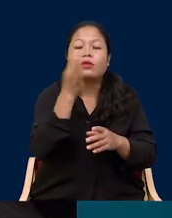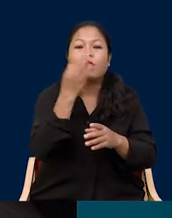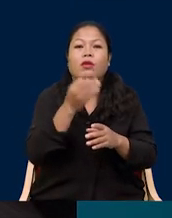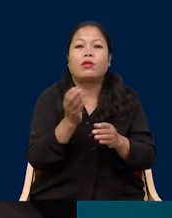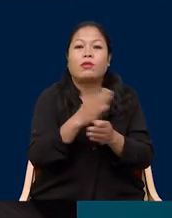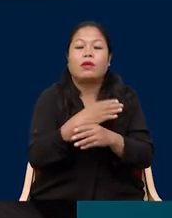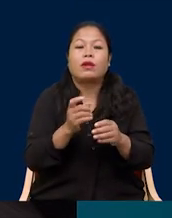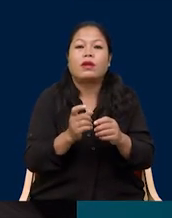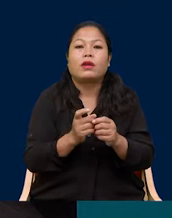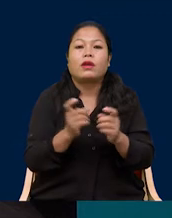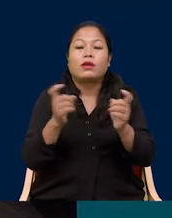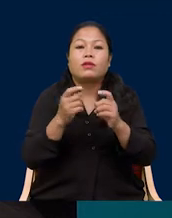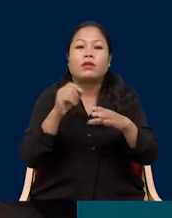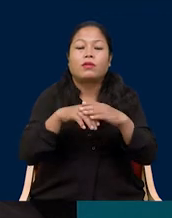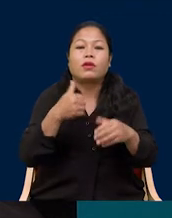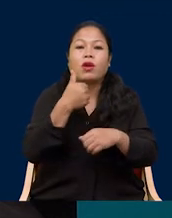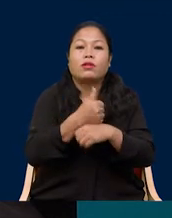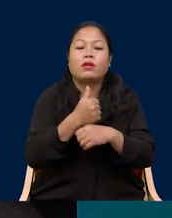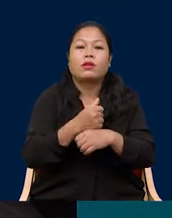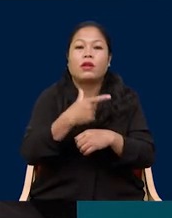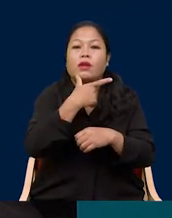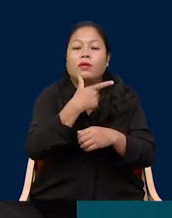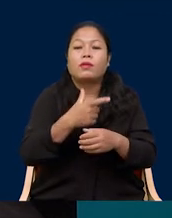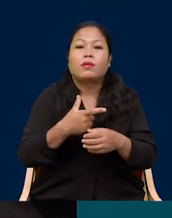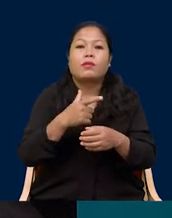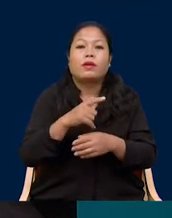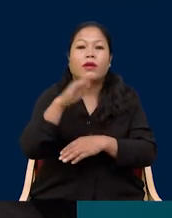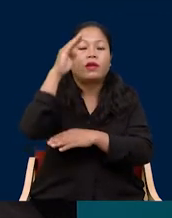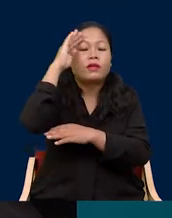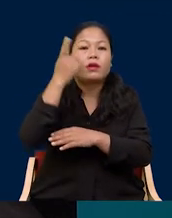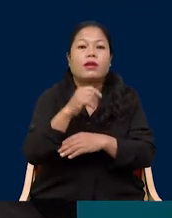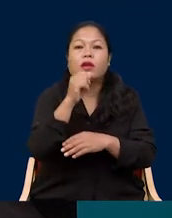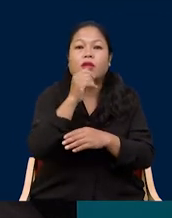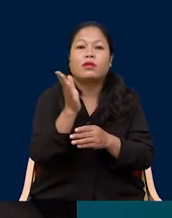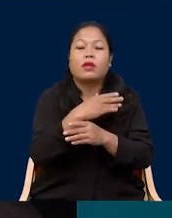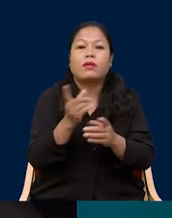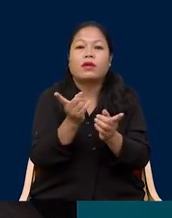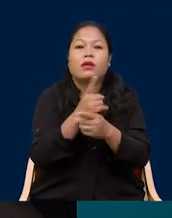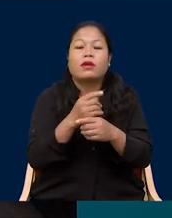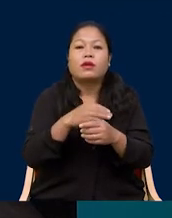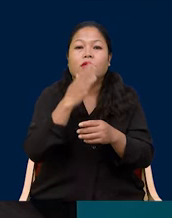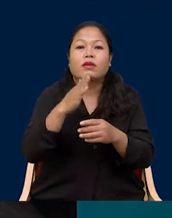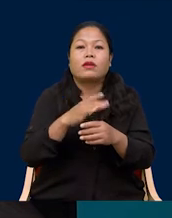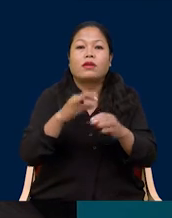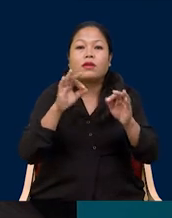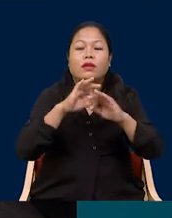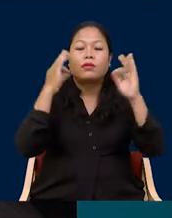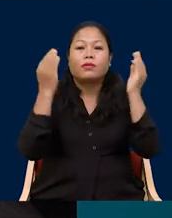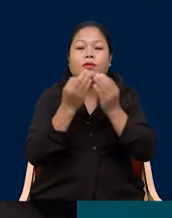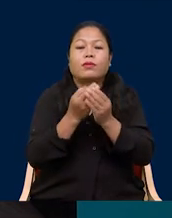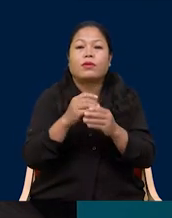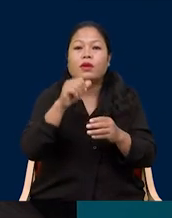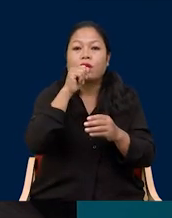जलवायु सम्मेलनको अध्यक्षको नाताले बेलायत सरकारले जलवायु परिवर्तनमा विश्वव्यापी नेतृत्व लिनेदेखि